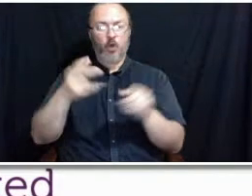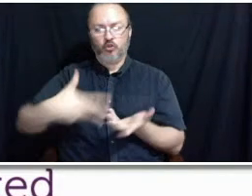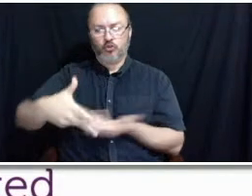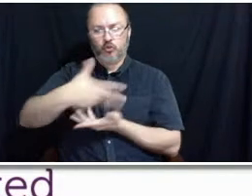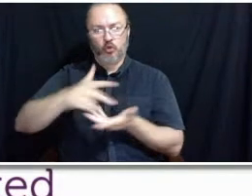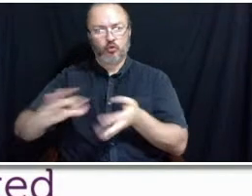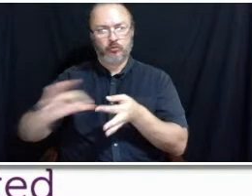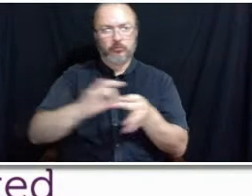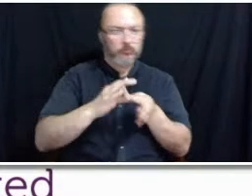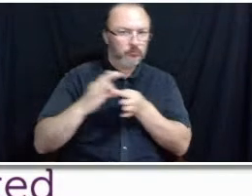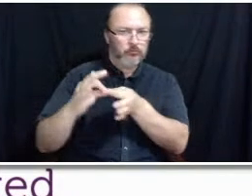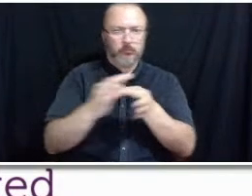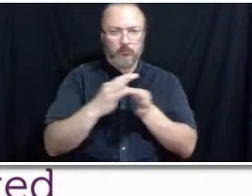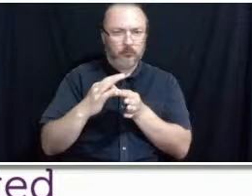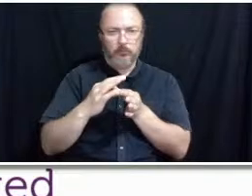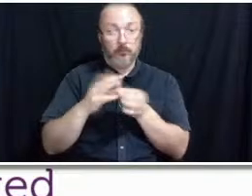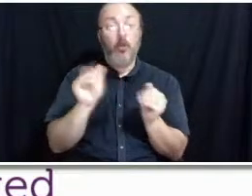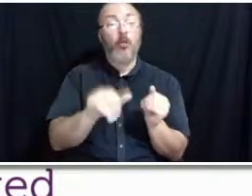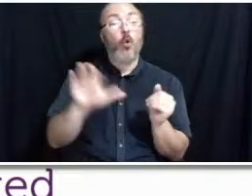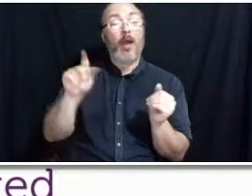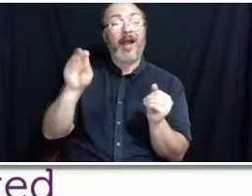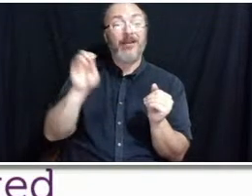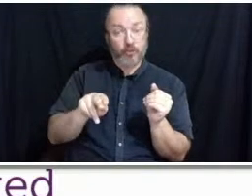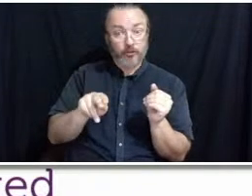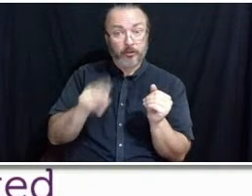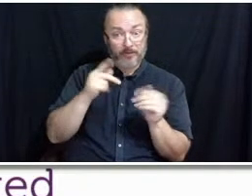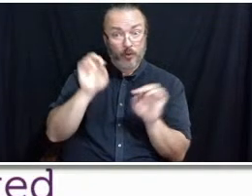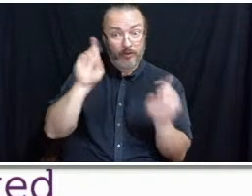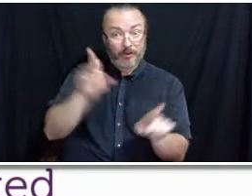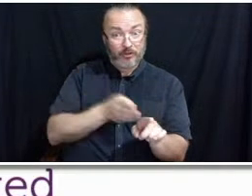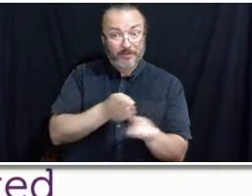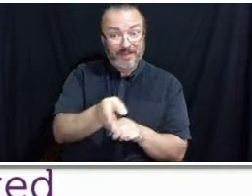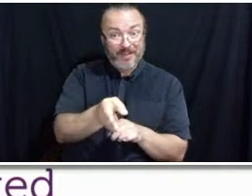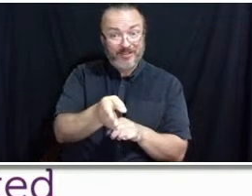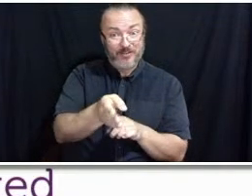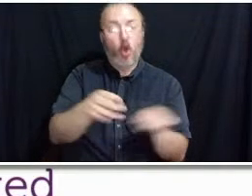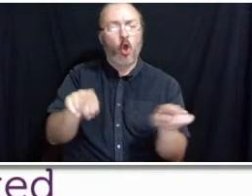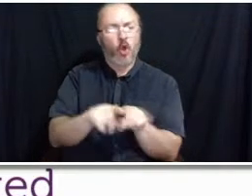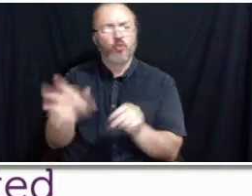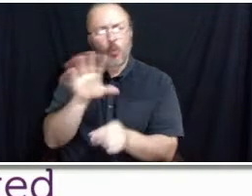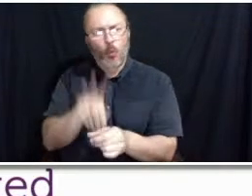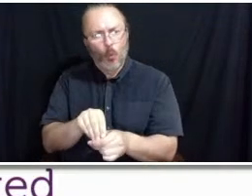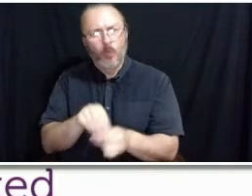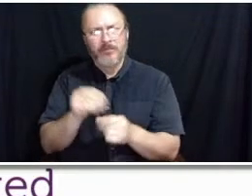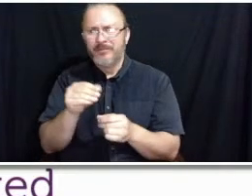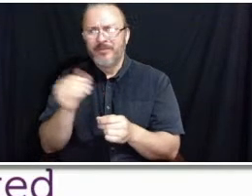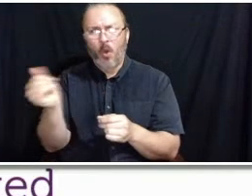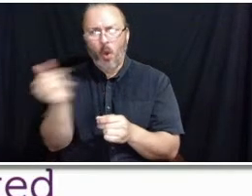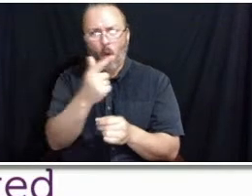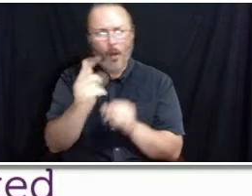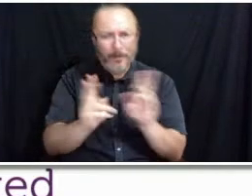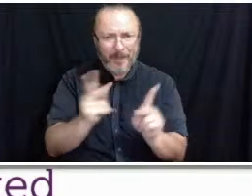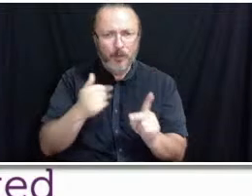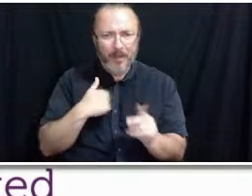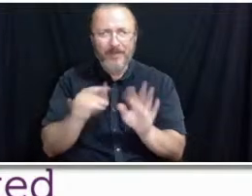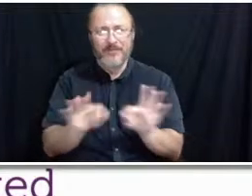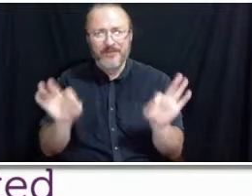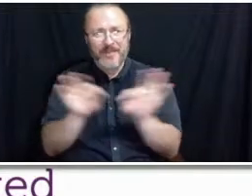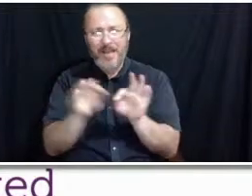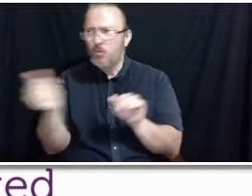sociale. Nous avons une série de mesures dans le domaine de l'éducation. Cela doit s'ancrer dans la conviction que chaque personne a de la valeur et un